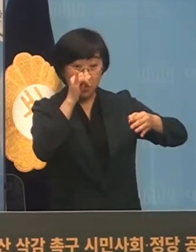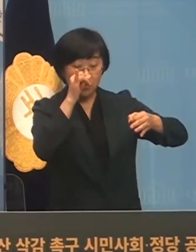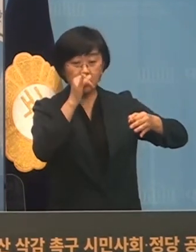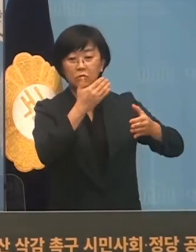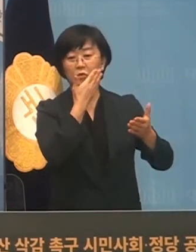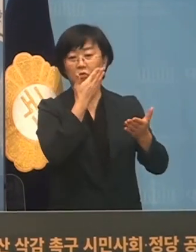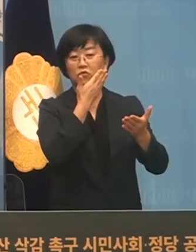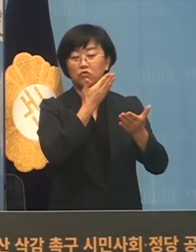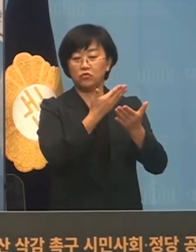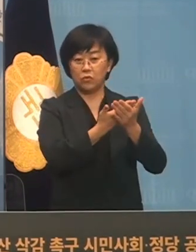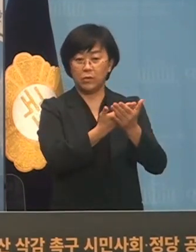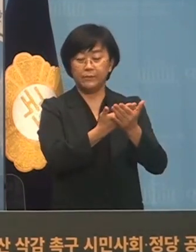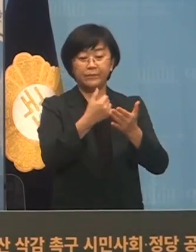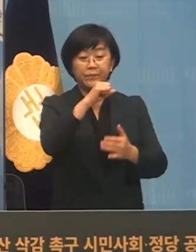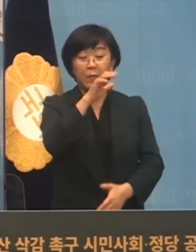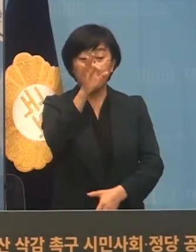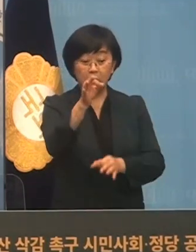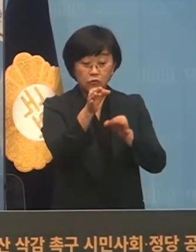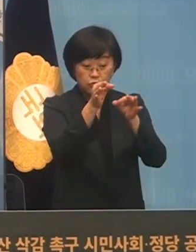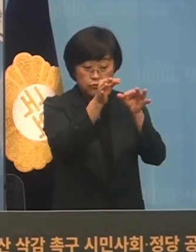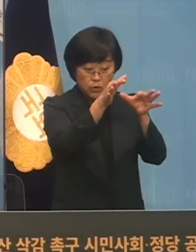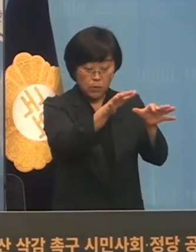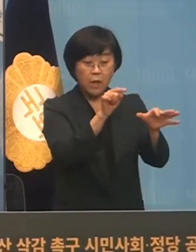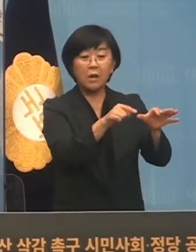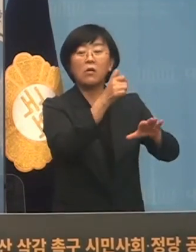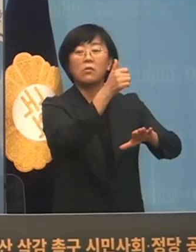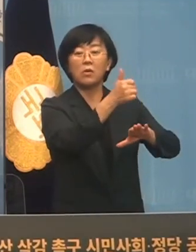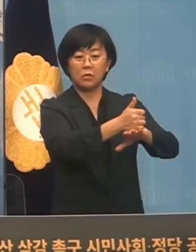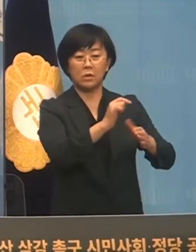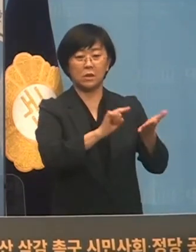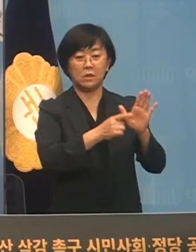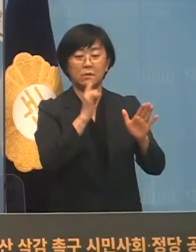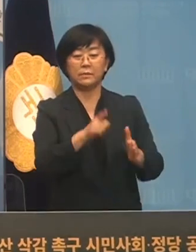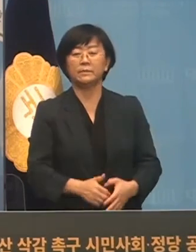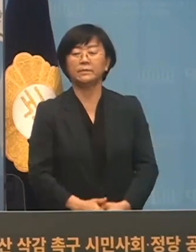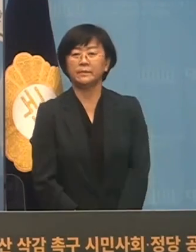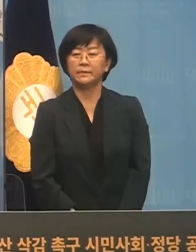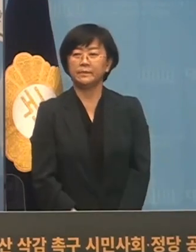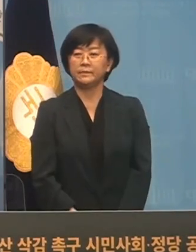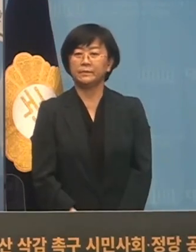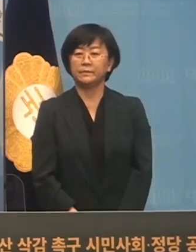것은 그리고 얼마나 예산을 투여하느냐로서 보여준다고 생각합니다.